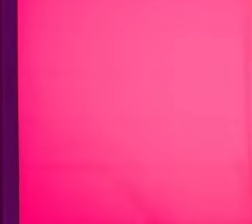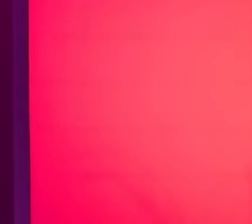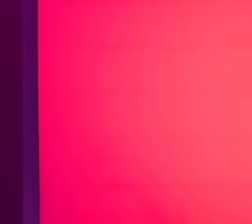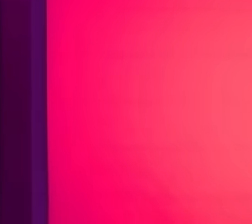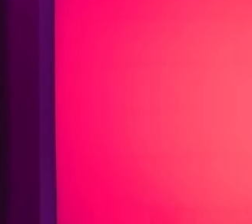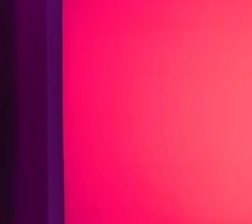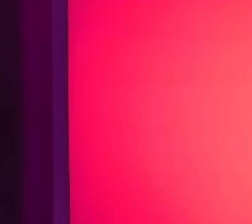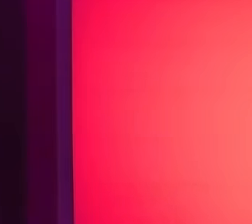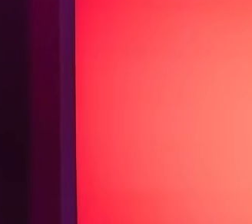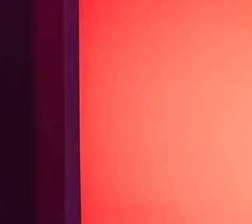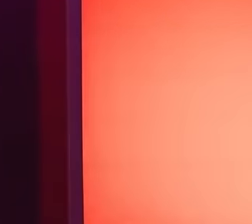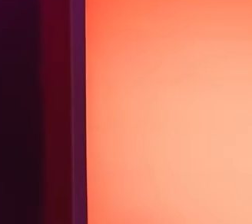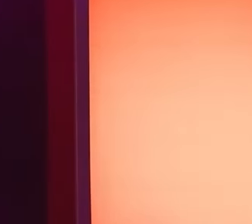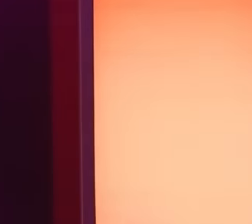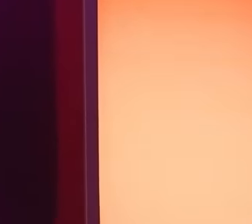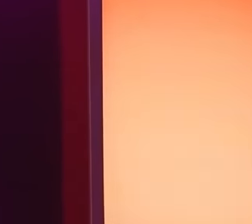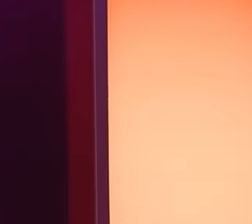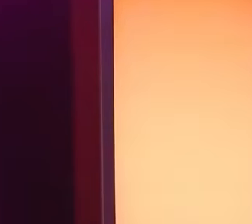وأطراف